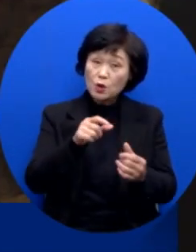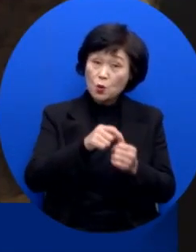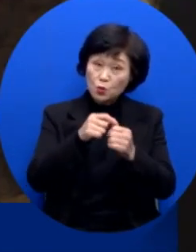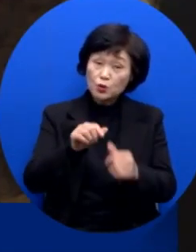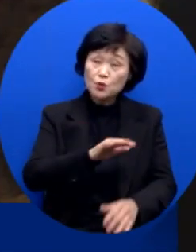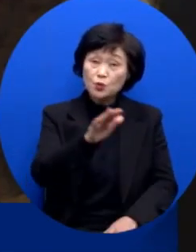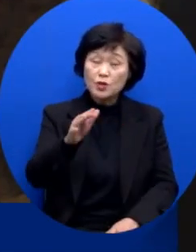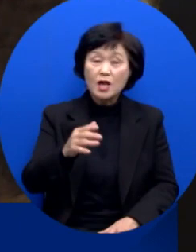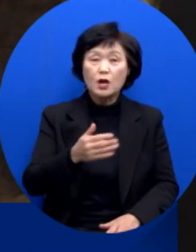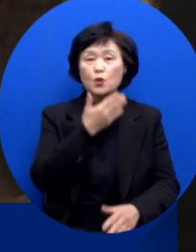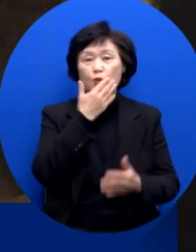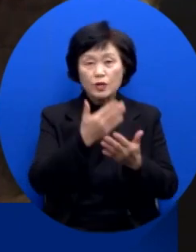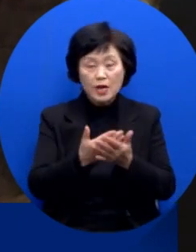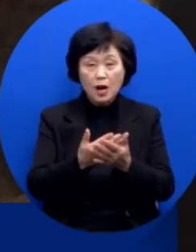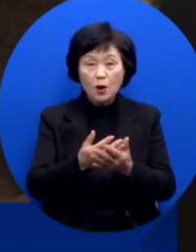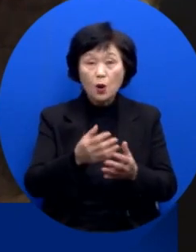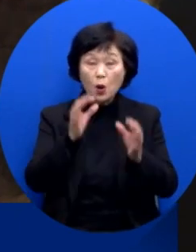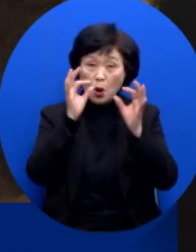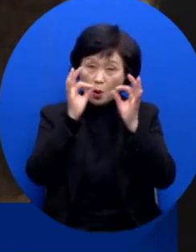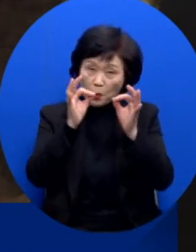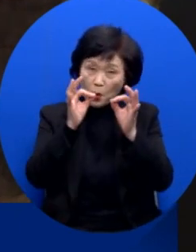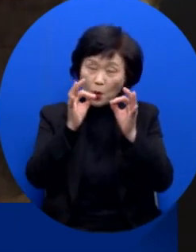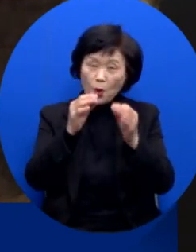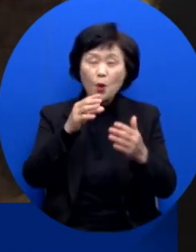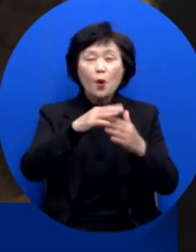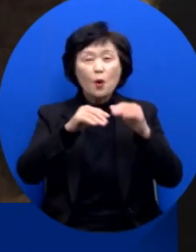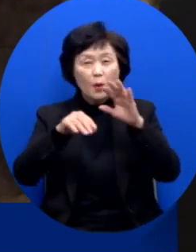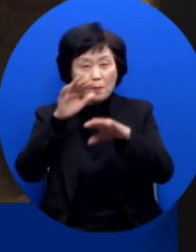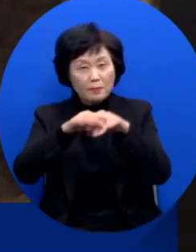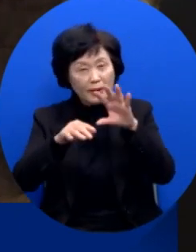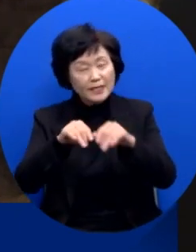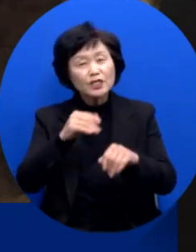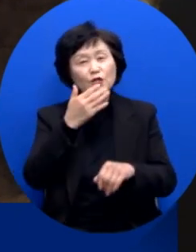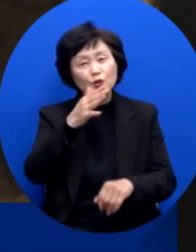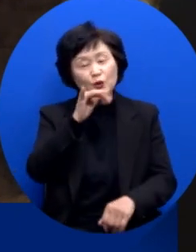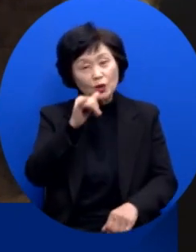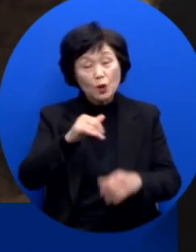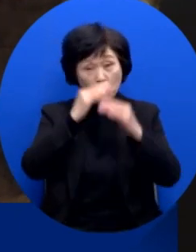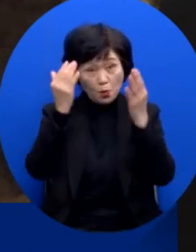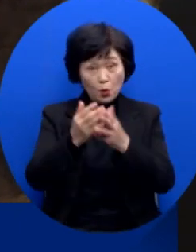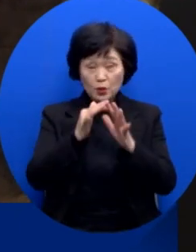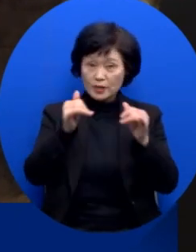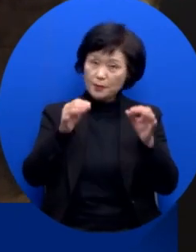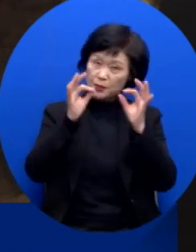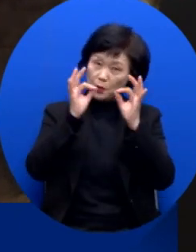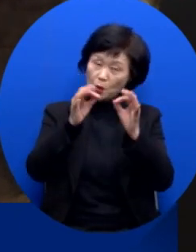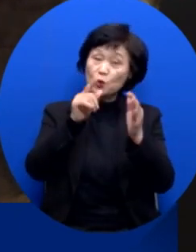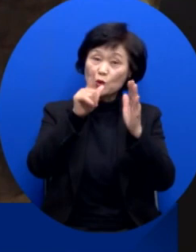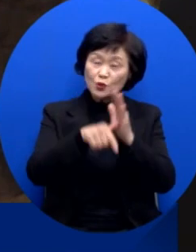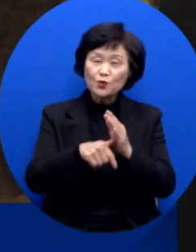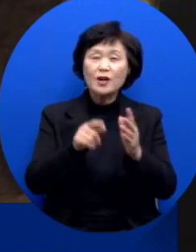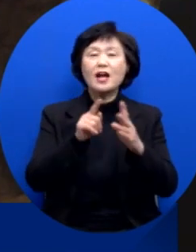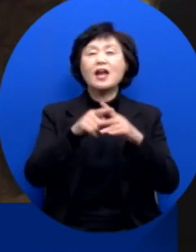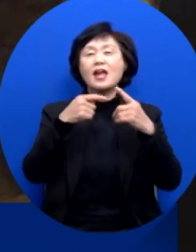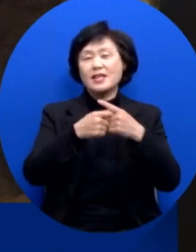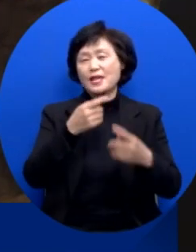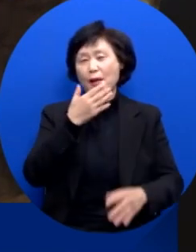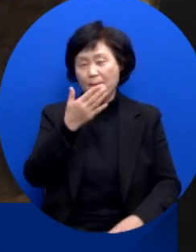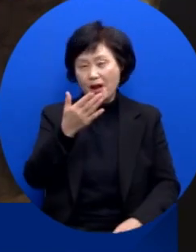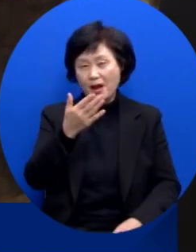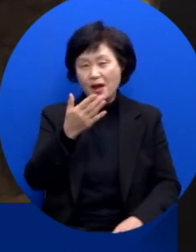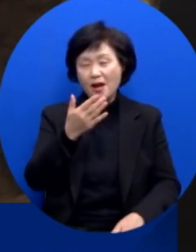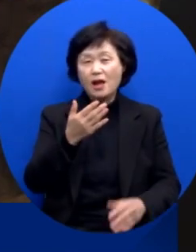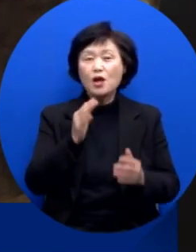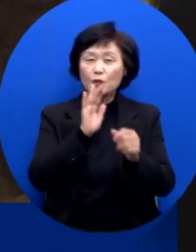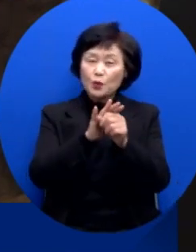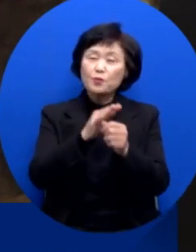보여지고 만져지고 느껴질 수 있나 그리고 모든 사람이 보는 순간 이해되게 하고 싶었던 것이이